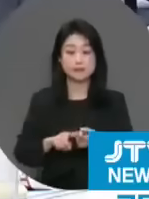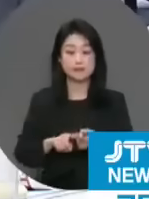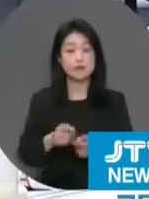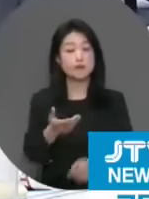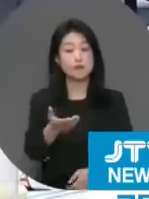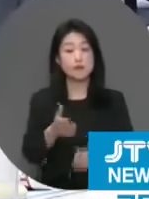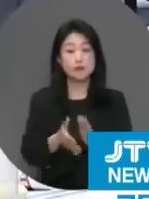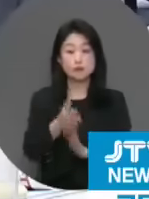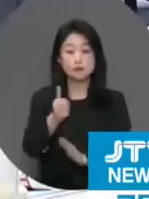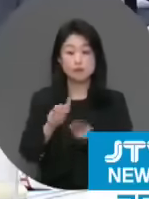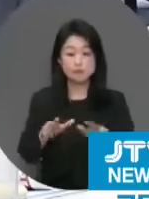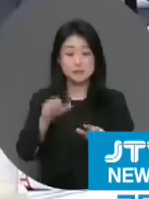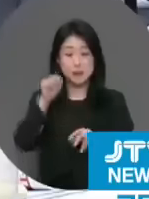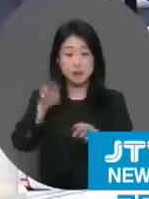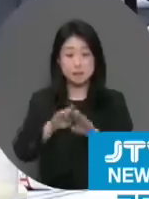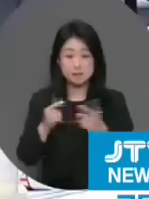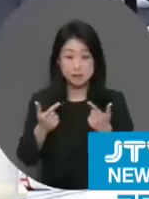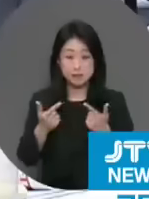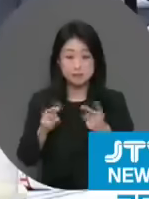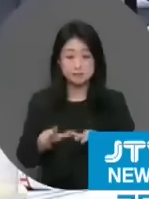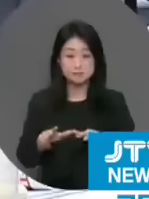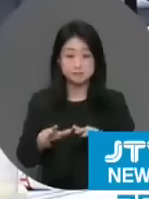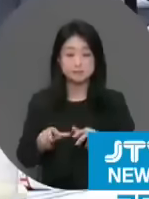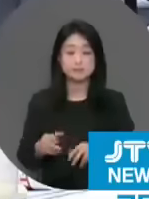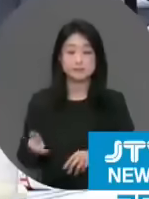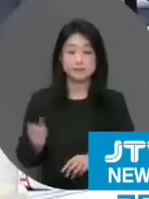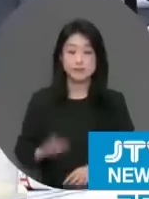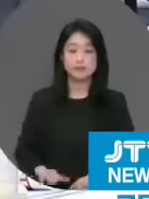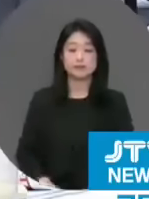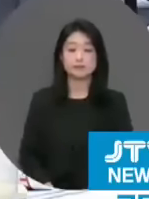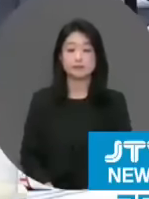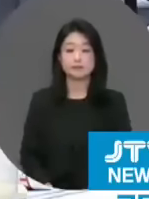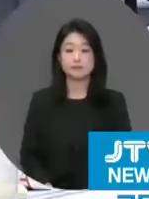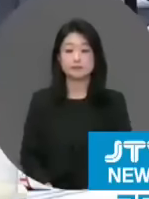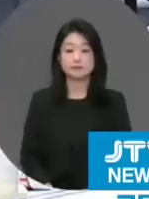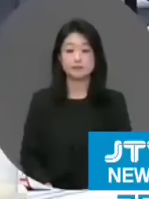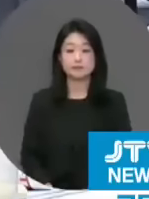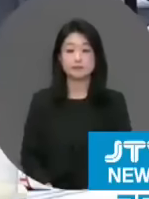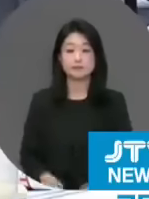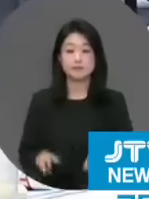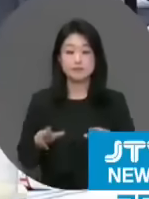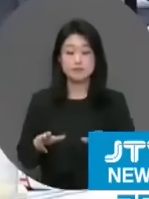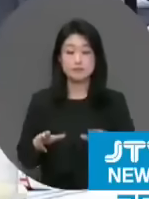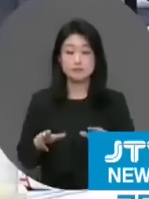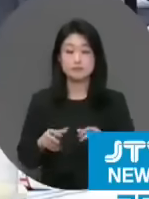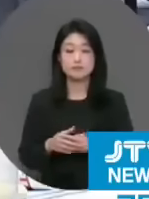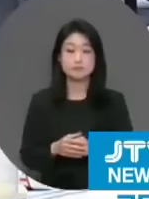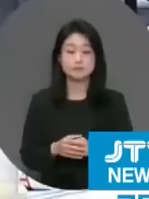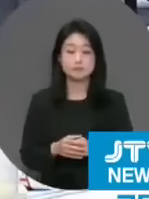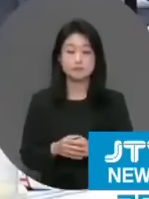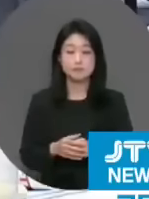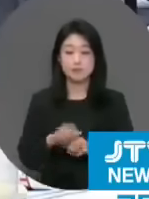박 본부장, 지금 파업은 아니지만 지금 단협이 어떻게 되는 기간이죠?